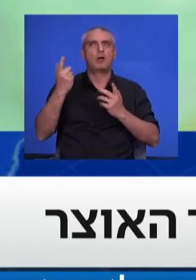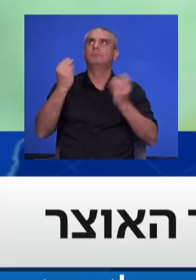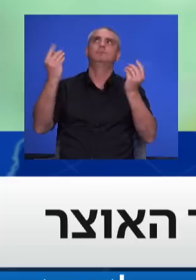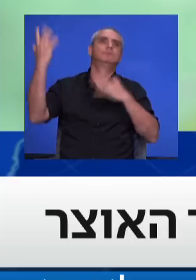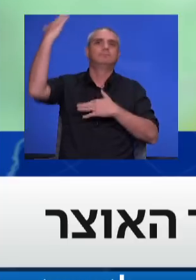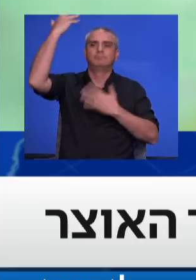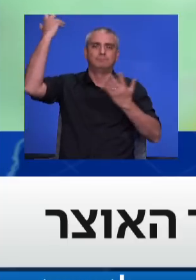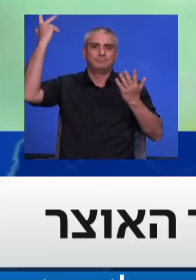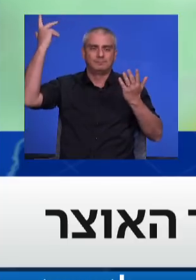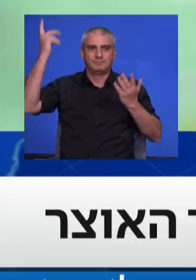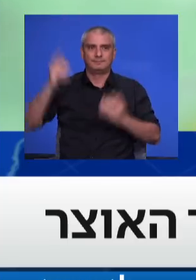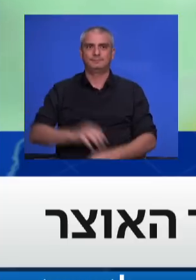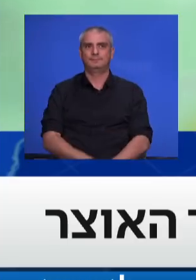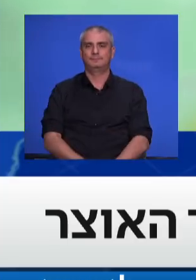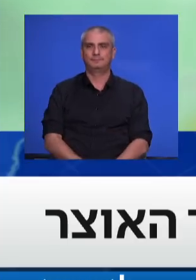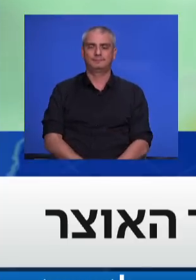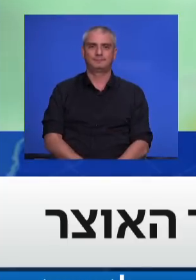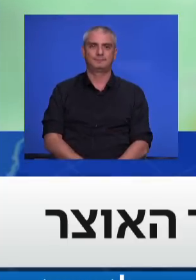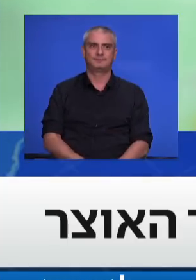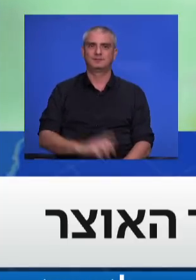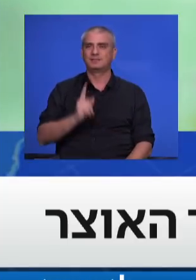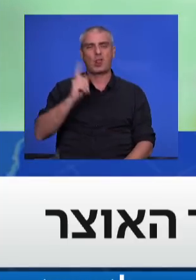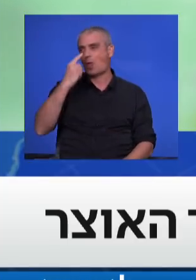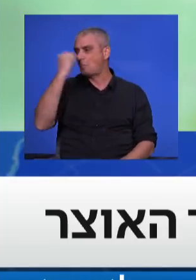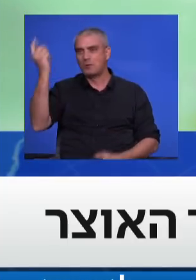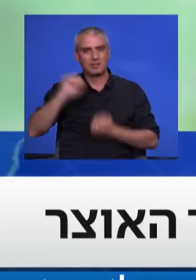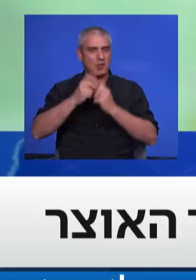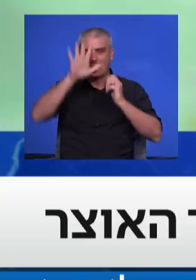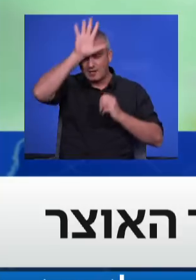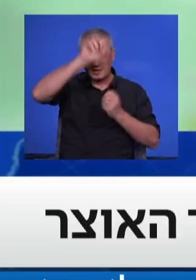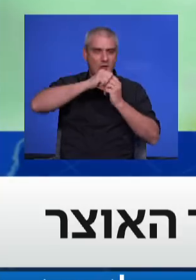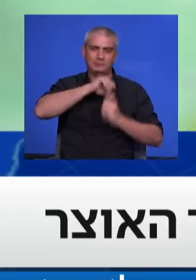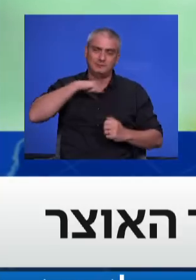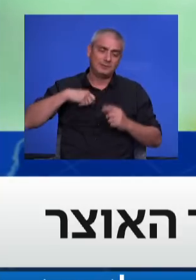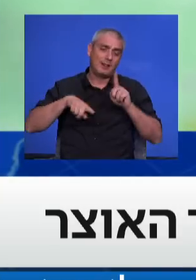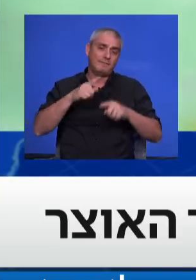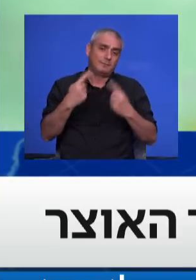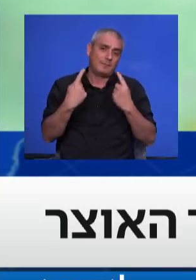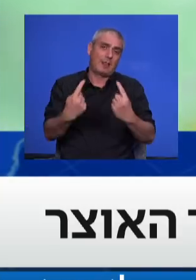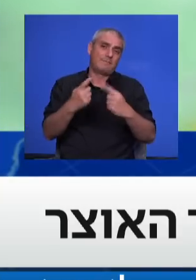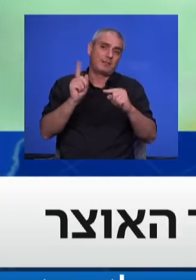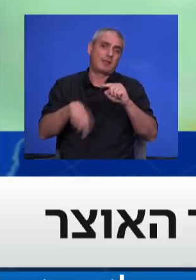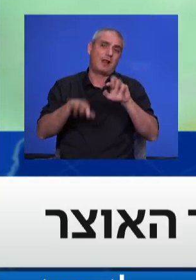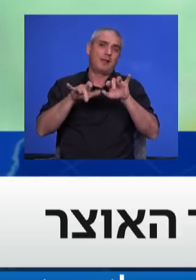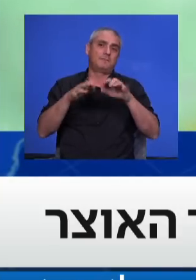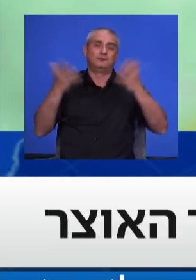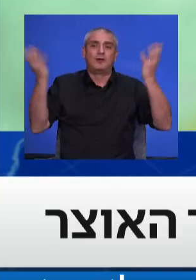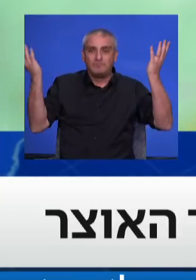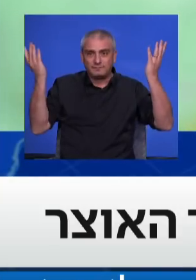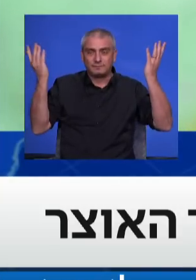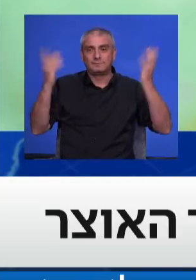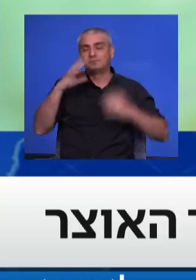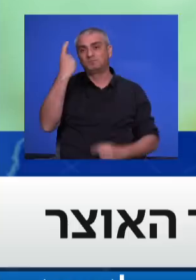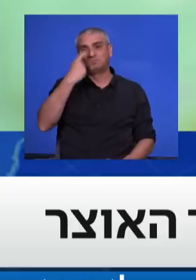לא כוח הרשע של פוטין, זה לא האיראנים או הסינים, לפעמים זה פשוט תקלת מחשב. אחת הסברות שעלו פה